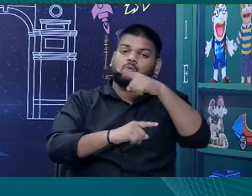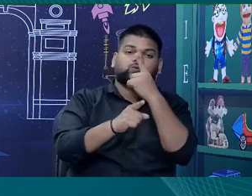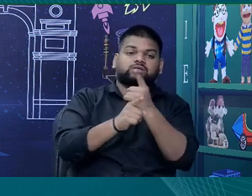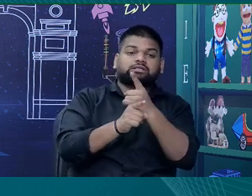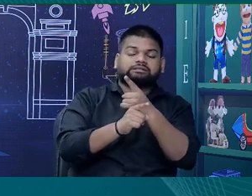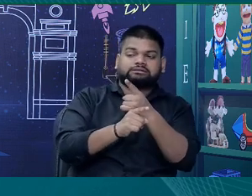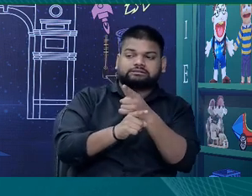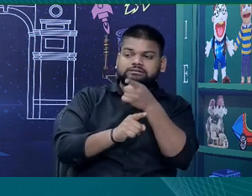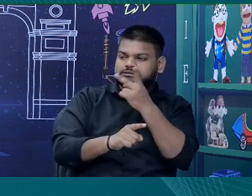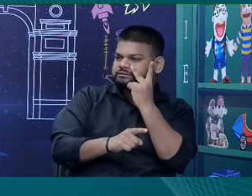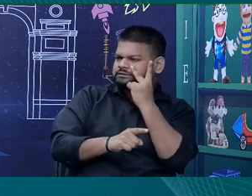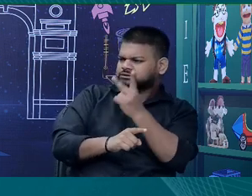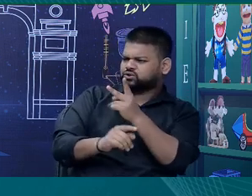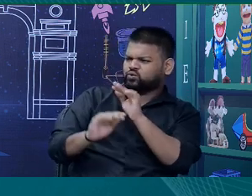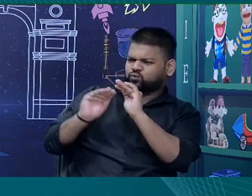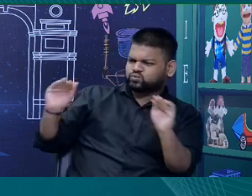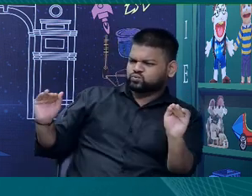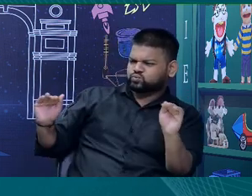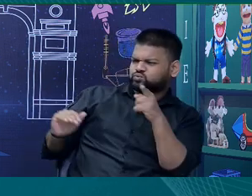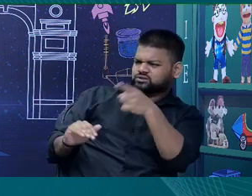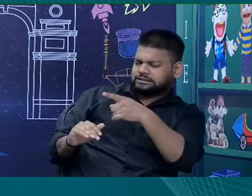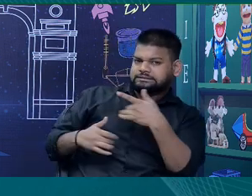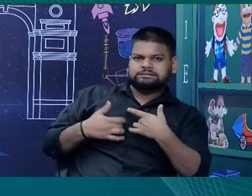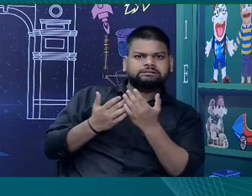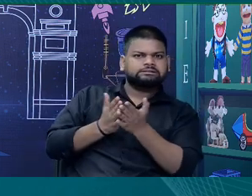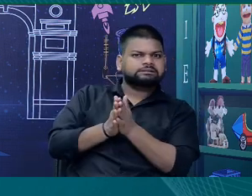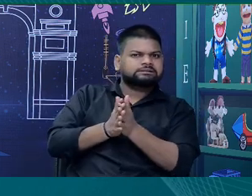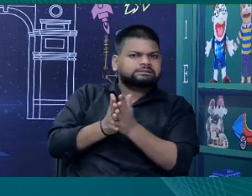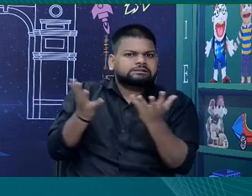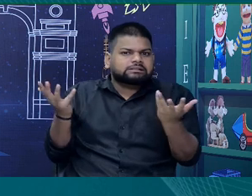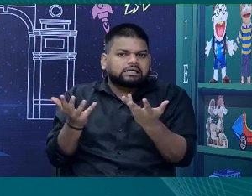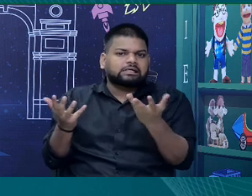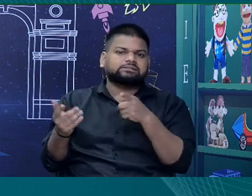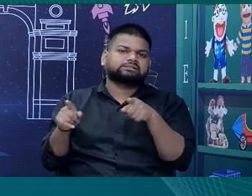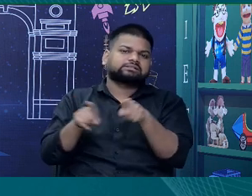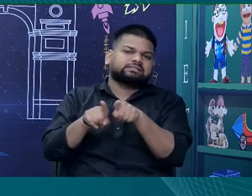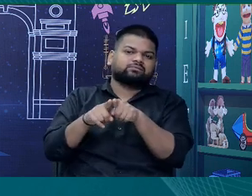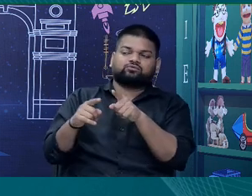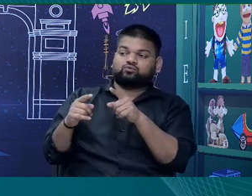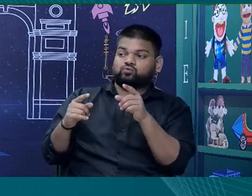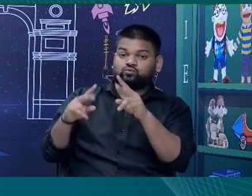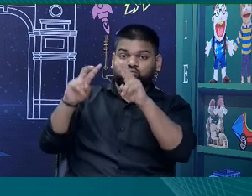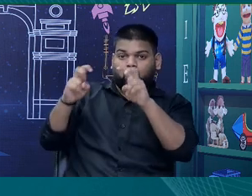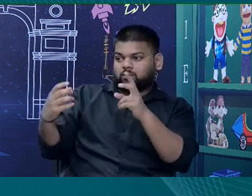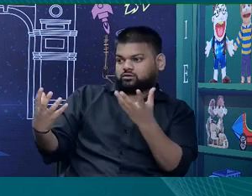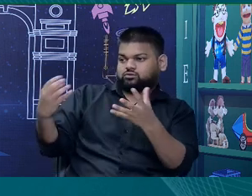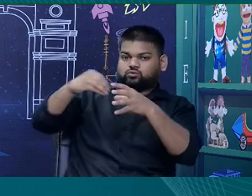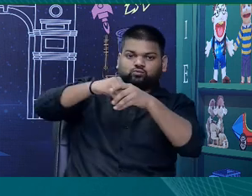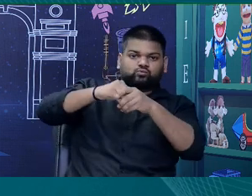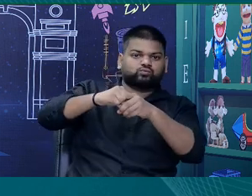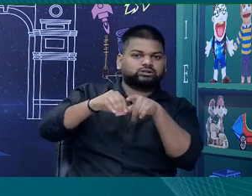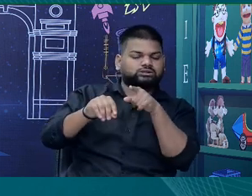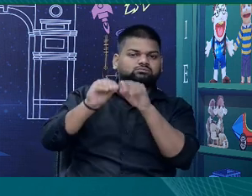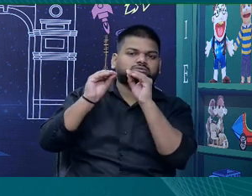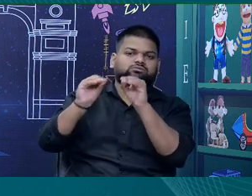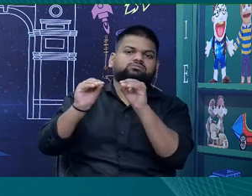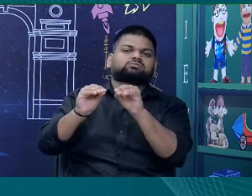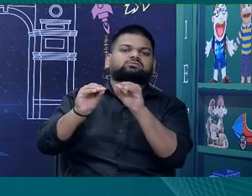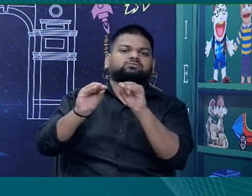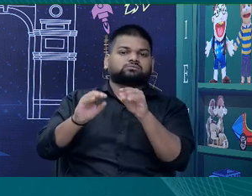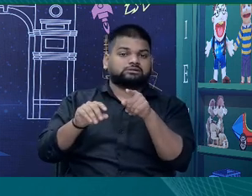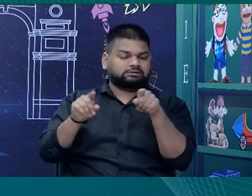इंटरेस्ट जेनरेट करने की कोशिश कर सकते हैं तो ये कुछ सिंपल स्टेप्स हैं जिसका उसे करके हम बच्चे के मां में मैथ्स का जो आउटलुक है वो